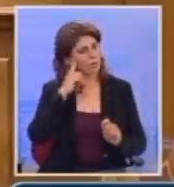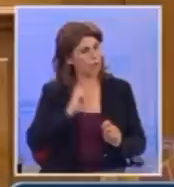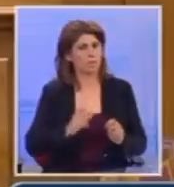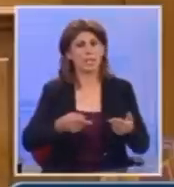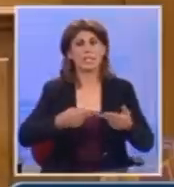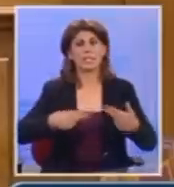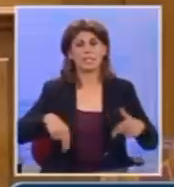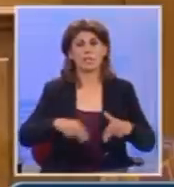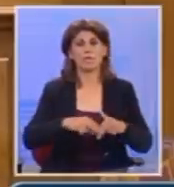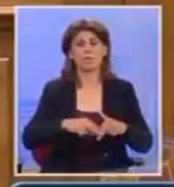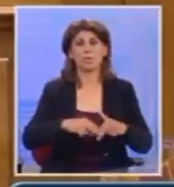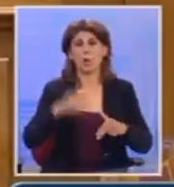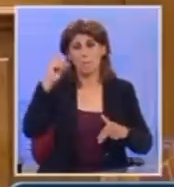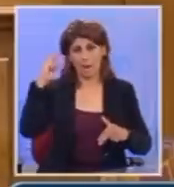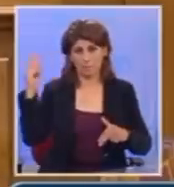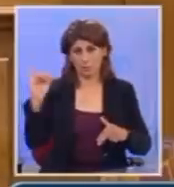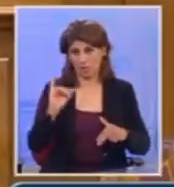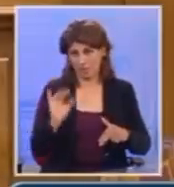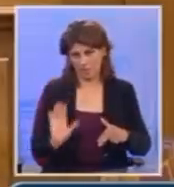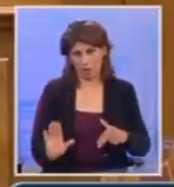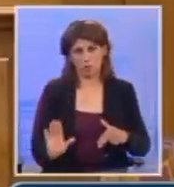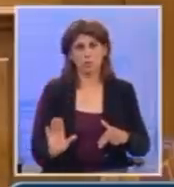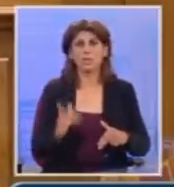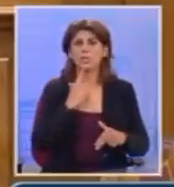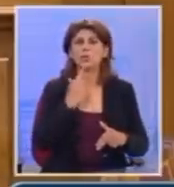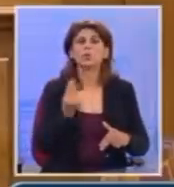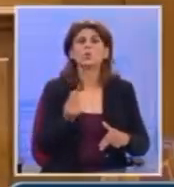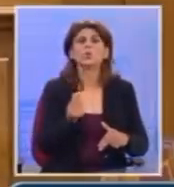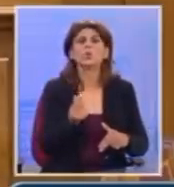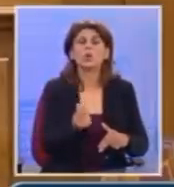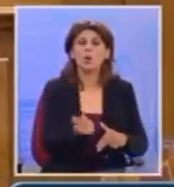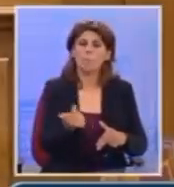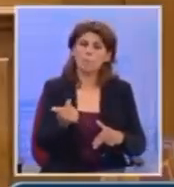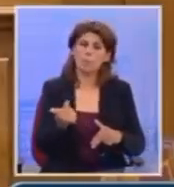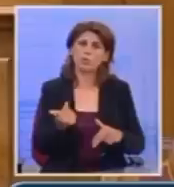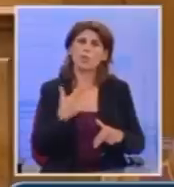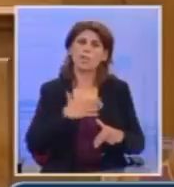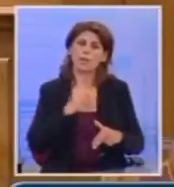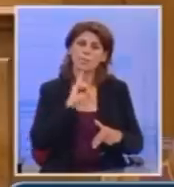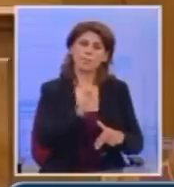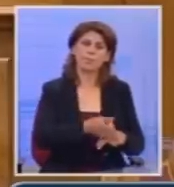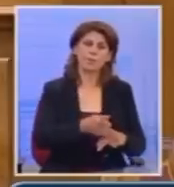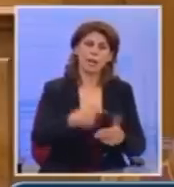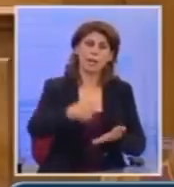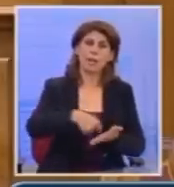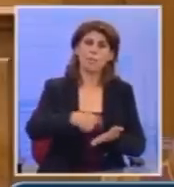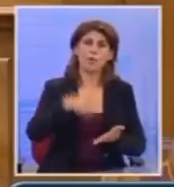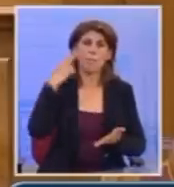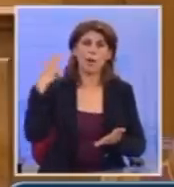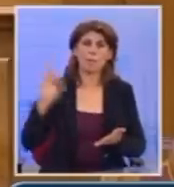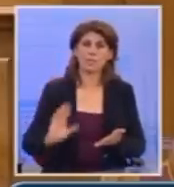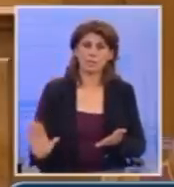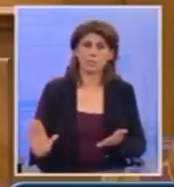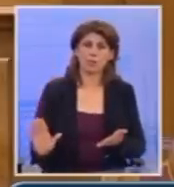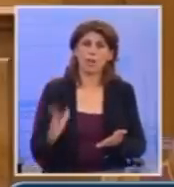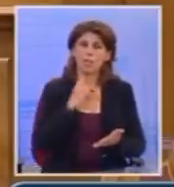συμβούλια ιδρύματος ήταν το όχημα προκειμένου να επιβληθούν στο Πανεπιστήμιο δίδακτρα. Προκειμένου να επιβληθεί